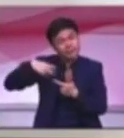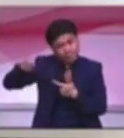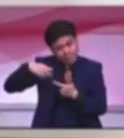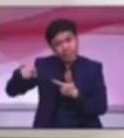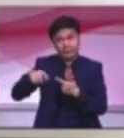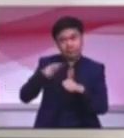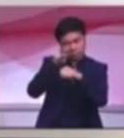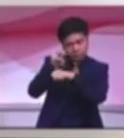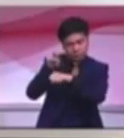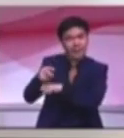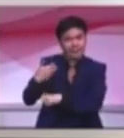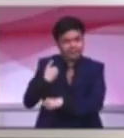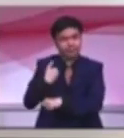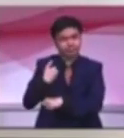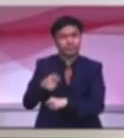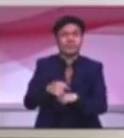semalam seramai